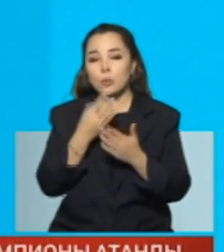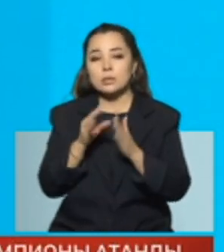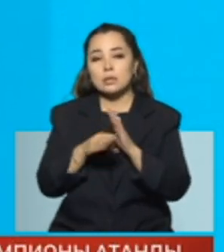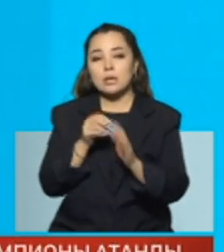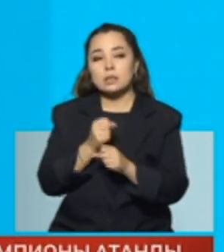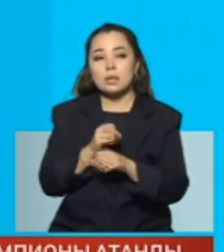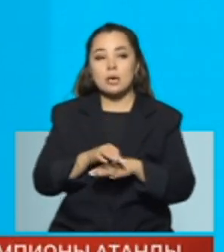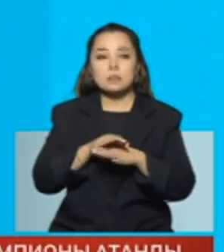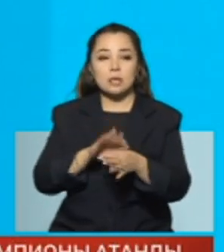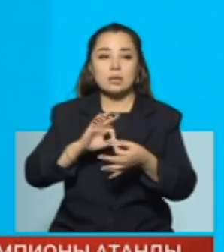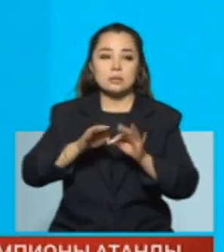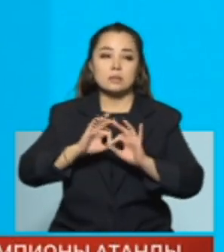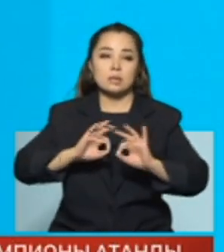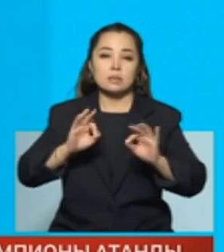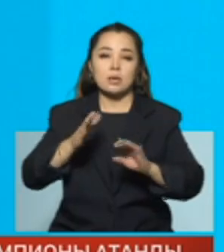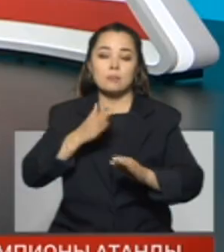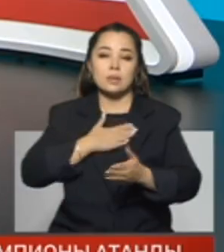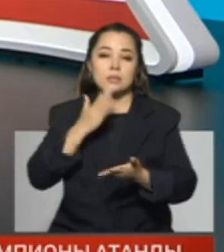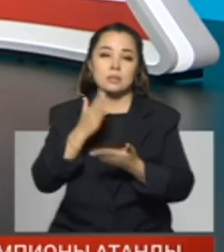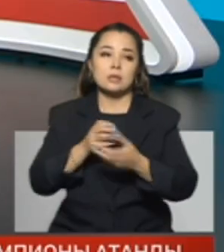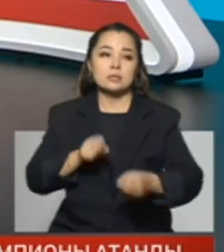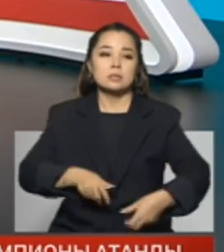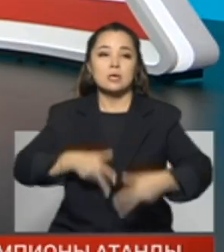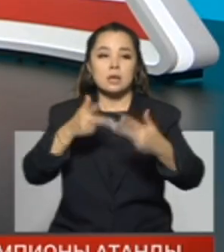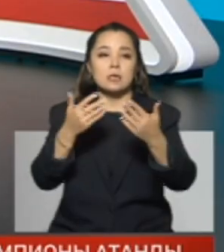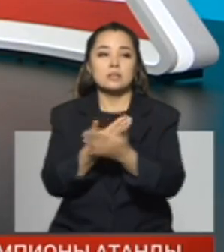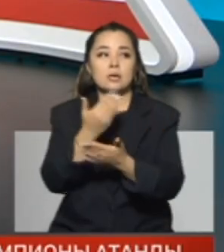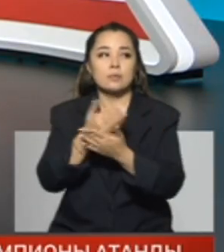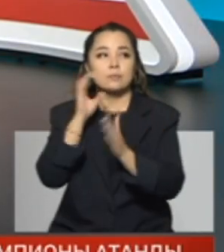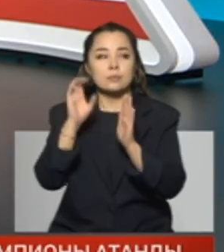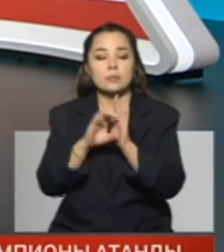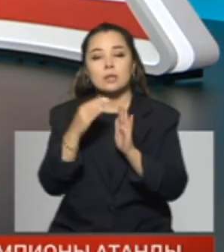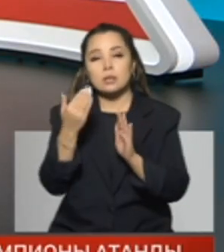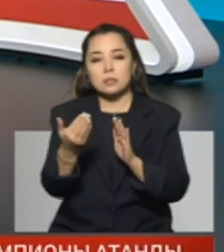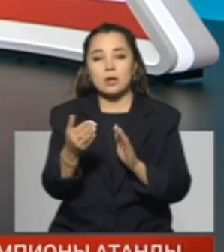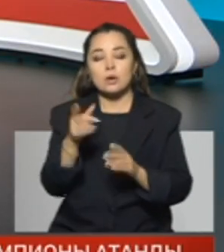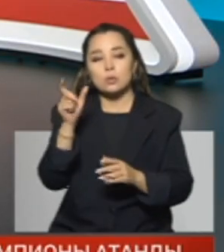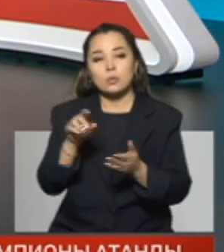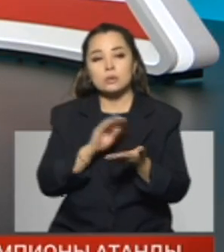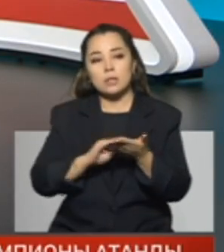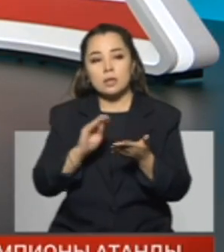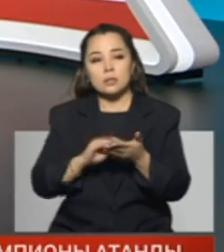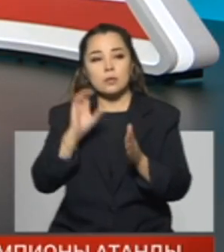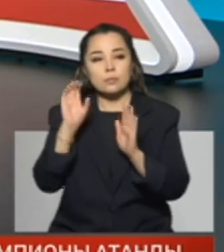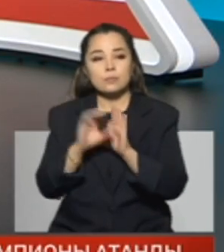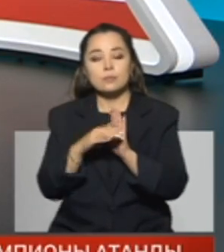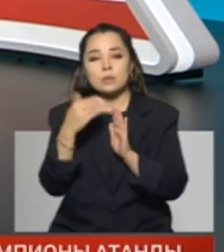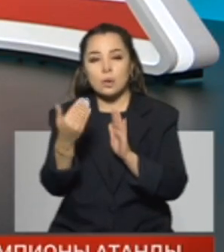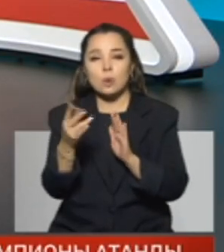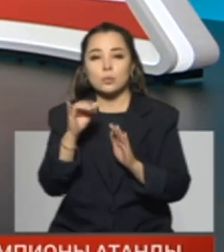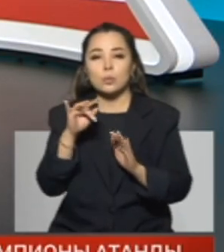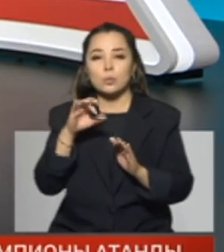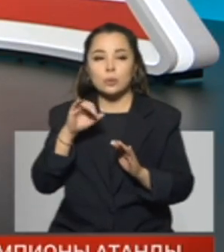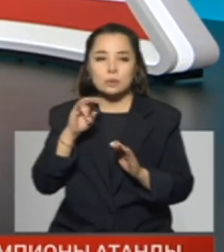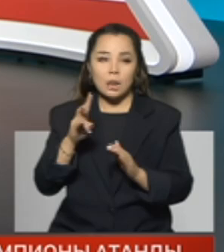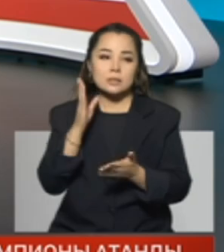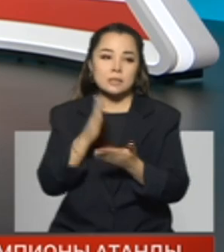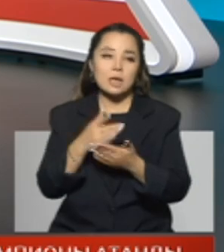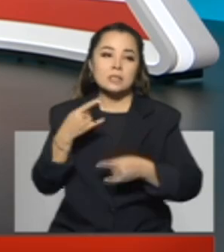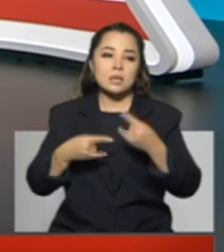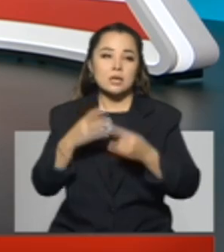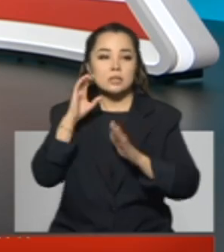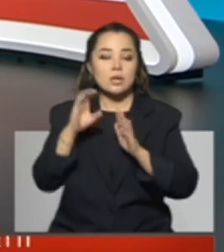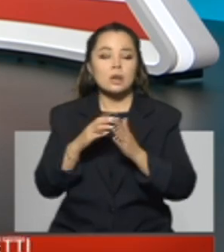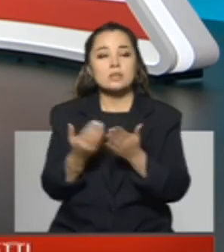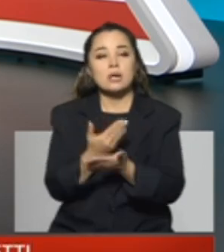таңдауын жасады. Бұл туралы толығырақ бізбен тікелей байланысқа шыққалы тұрған тілшіміз Нұрсұлтан Тілектес баяндайды. Нұрсұлтан, сен тікелей эфирдесің.